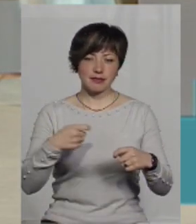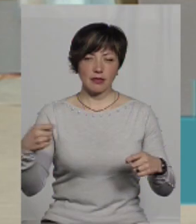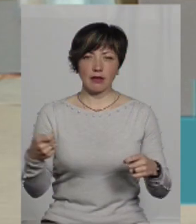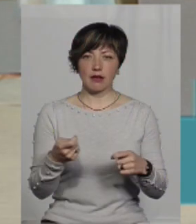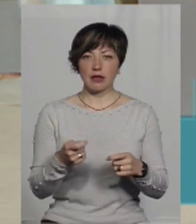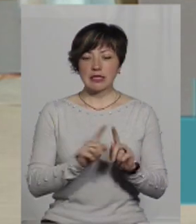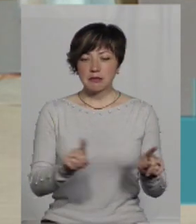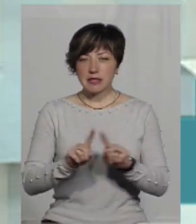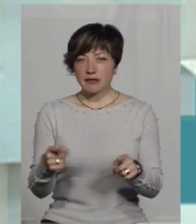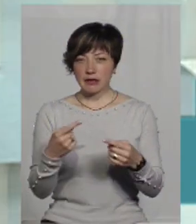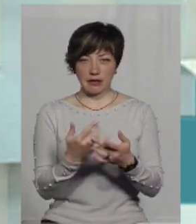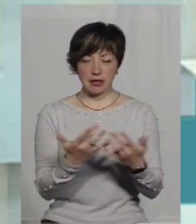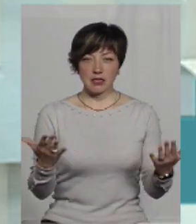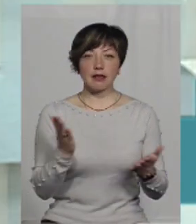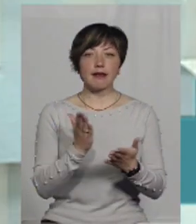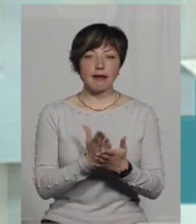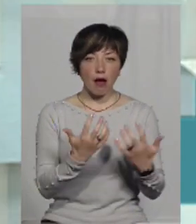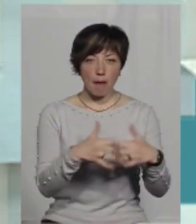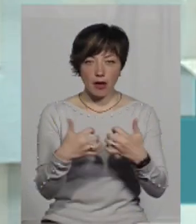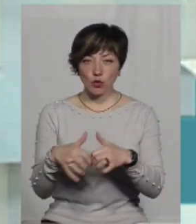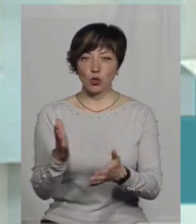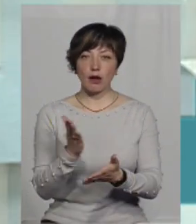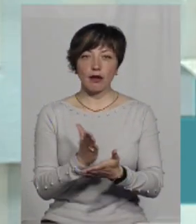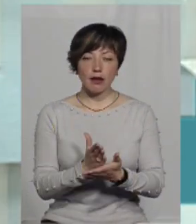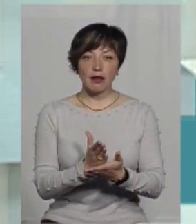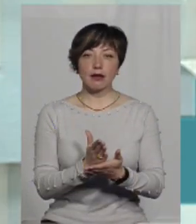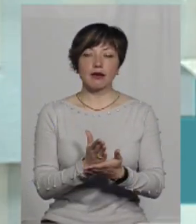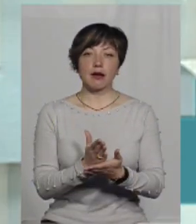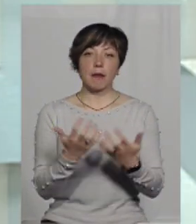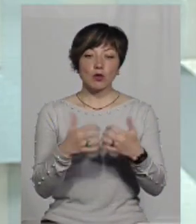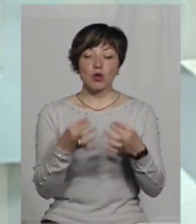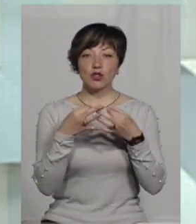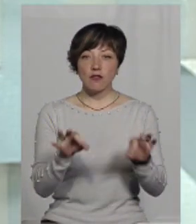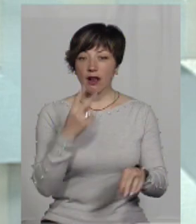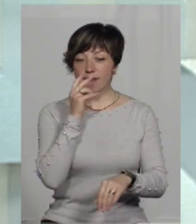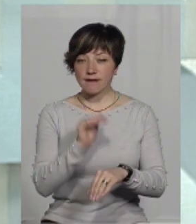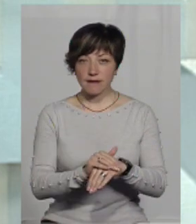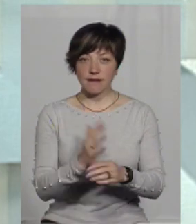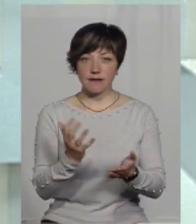специфіка різна. Так. Тобто є апаратура. Є апаратура, яка дозволяє виявити і